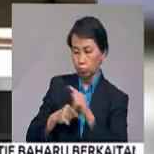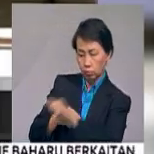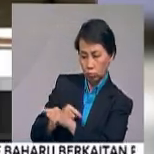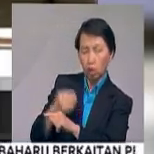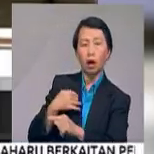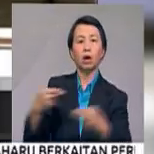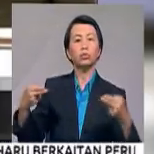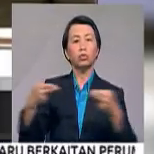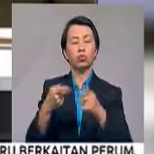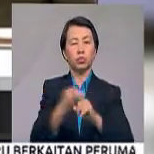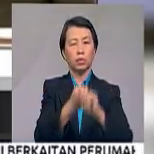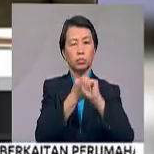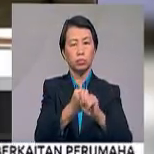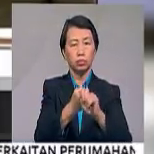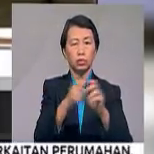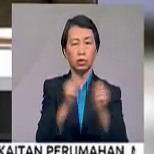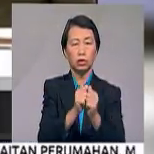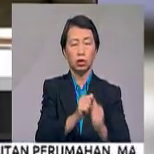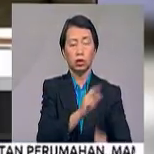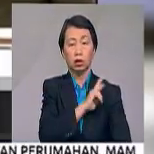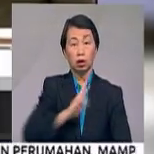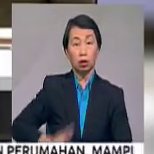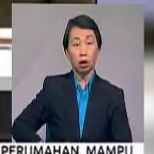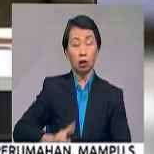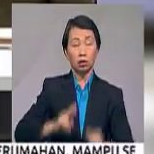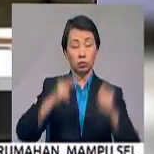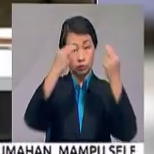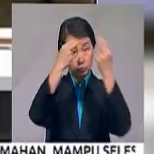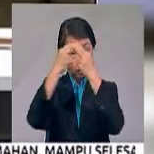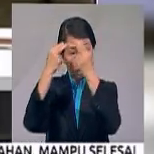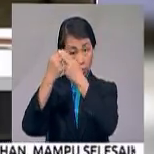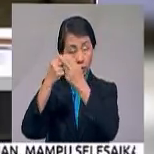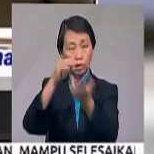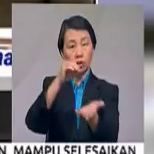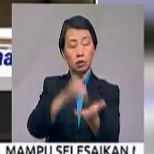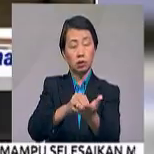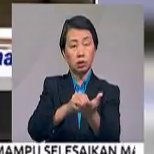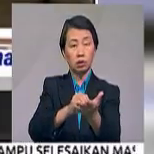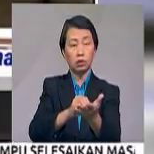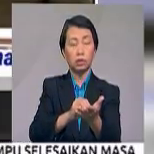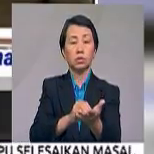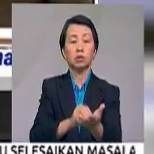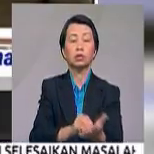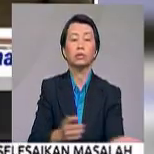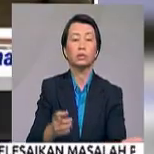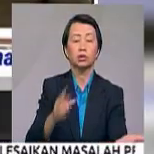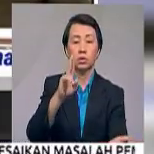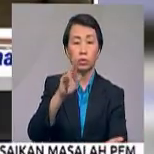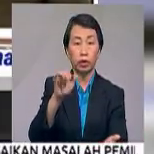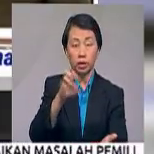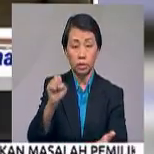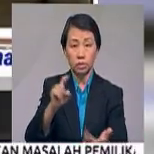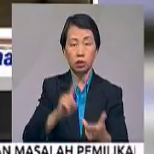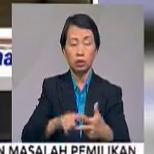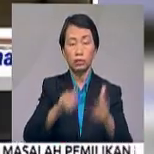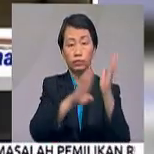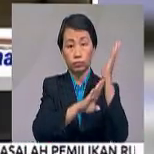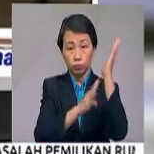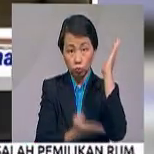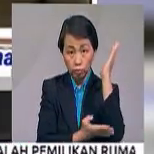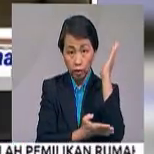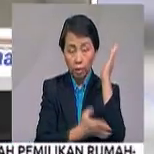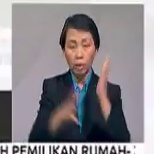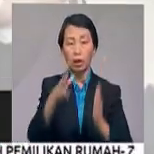hubungan rapat dengan institusi diraja Arab Saudi, hubungan di Abu Dhabi dan Dubai serta Kerajaan Republik China.